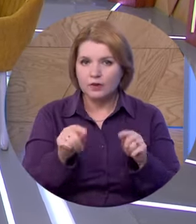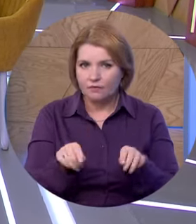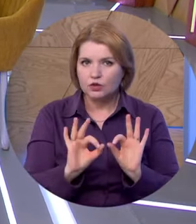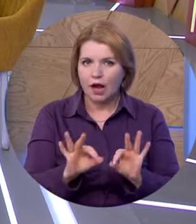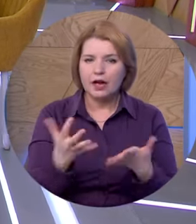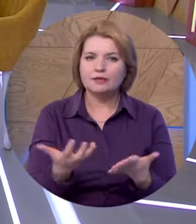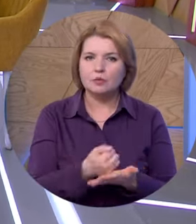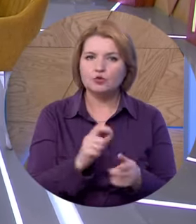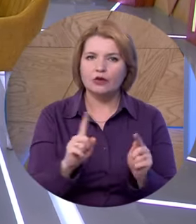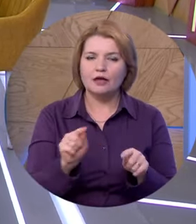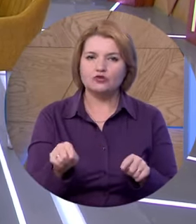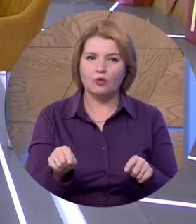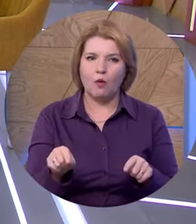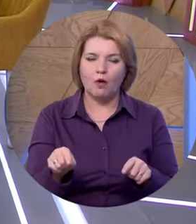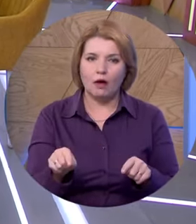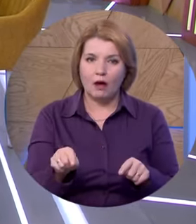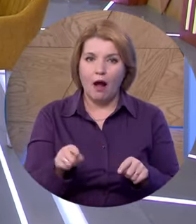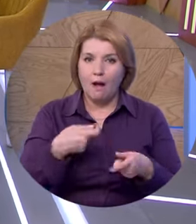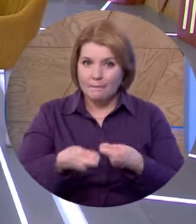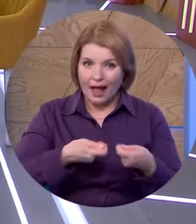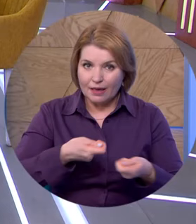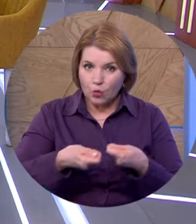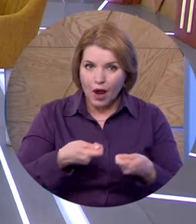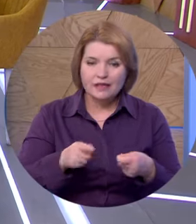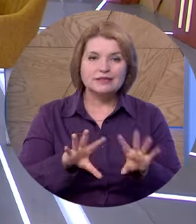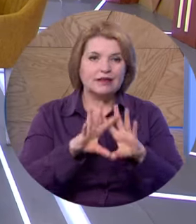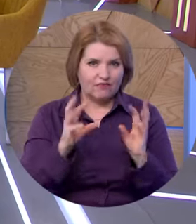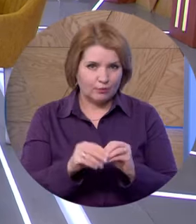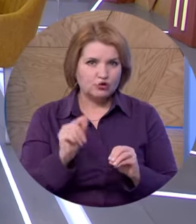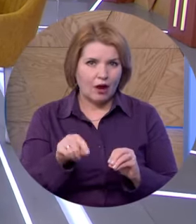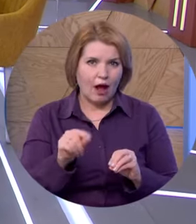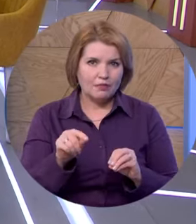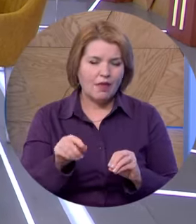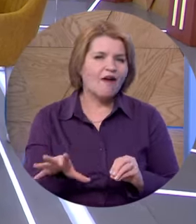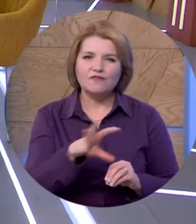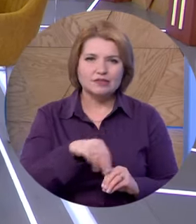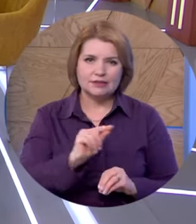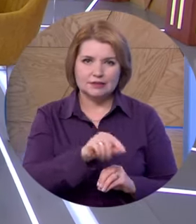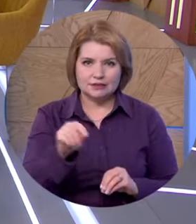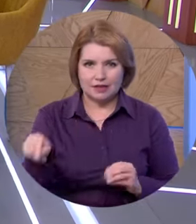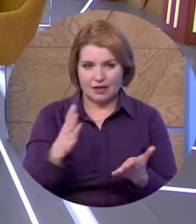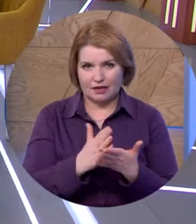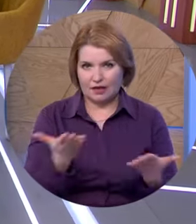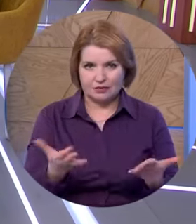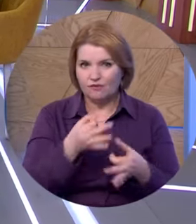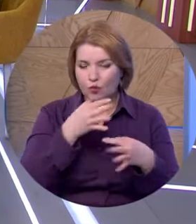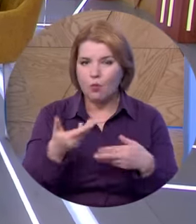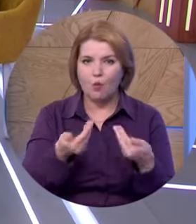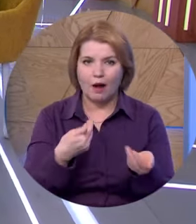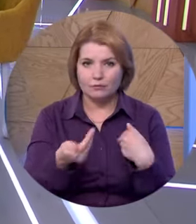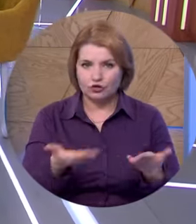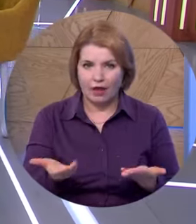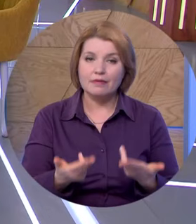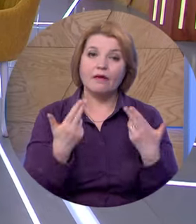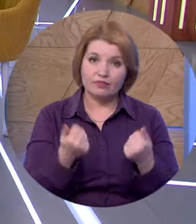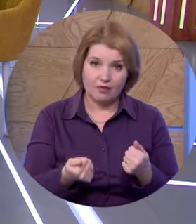вы предвосхитили мой вопрос. Получается, что манипуляция, по сути, ну она практически везде и практически в любой коммуникации, в том или ином виде, да,